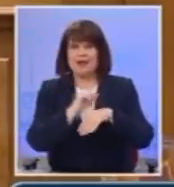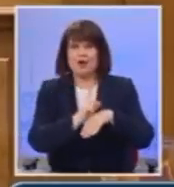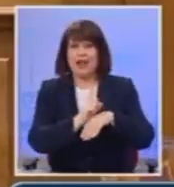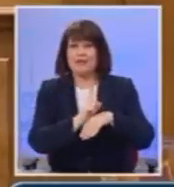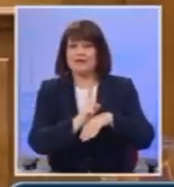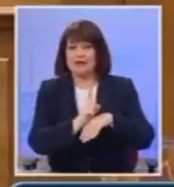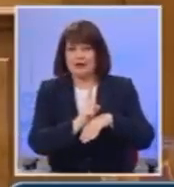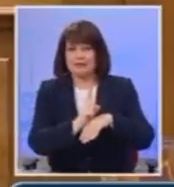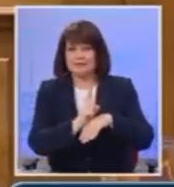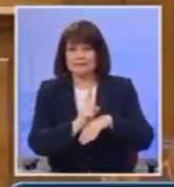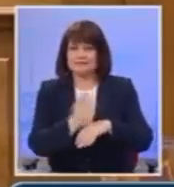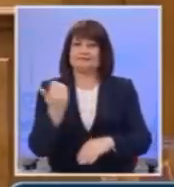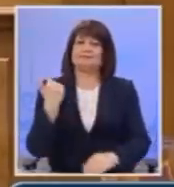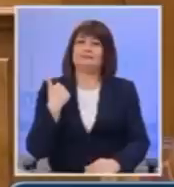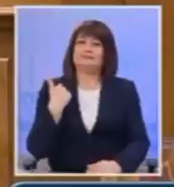για να